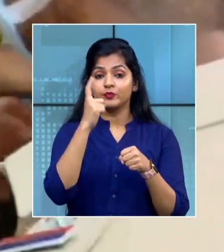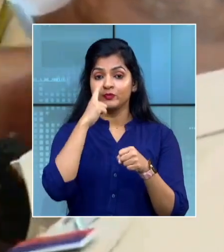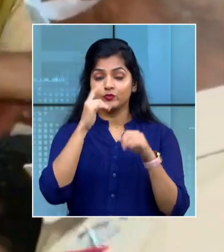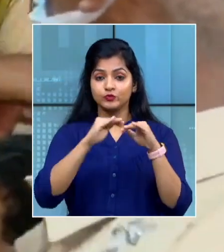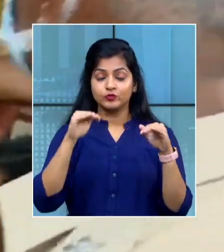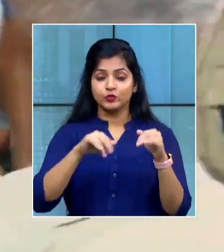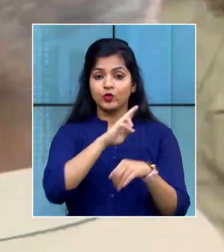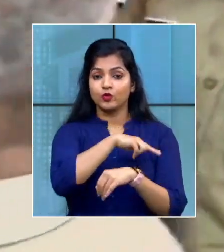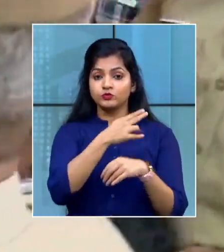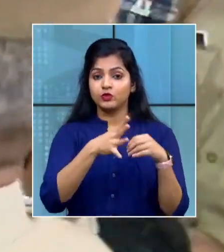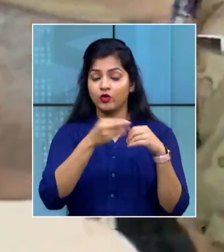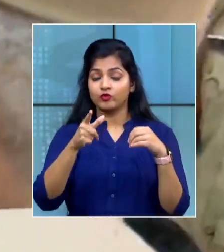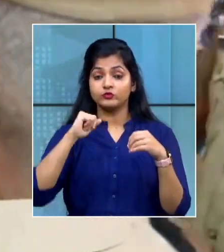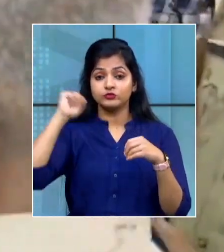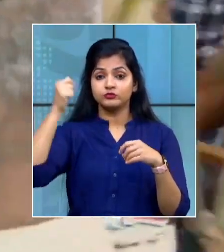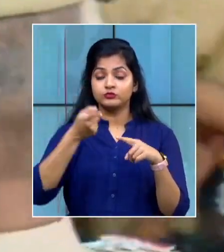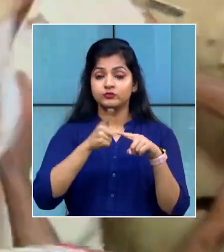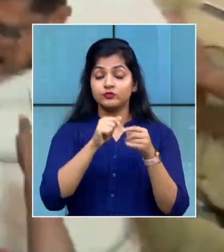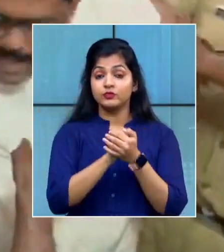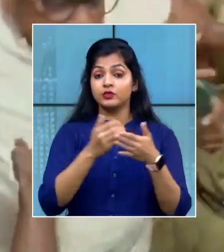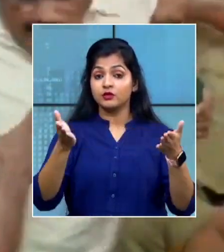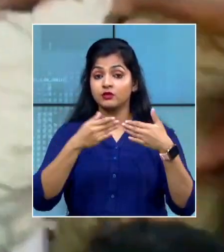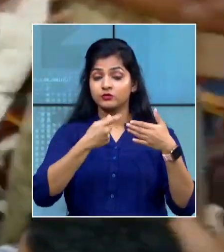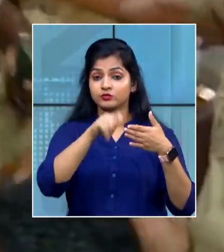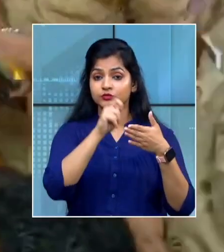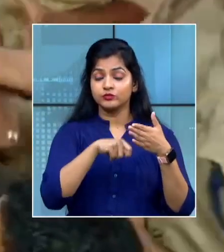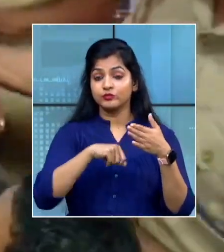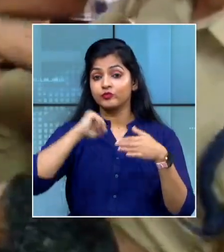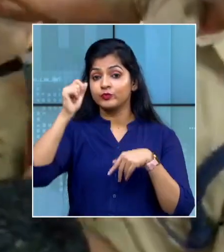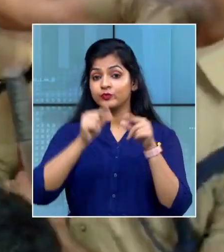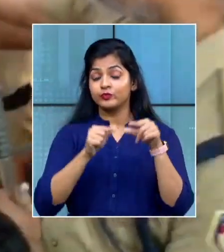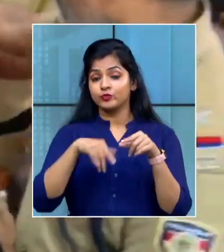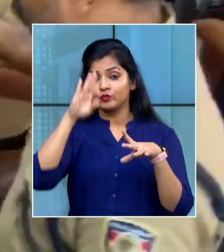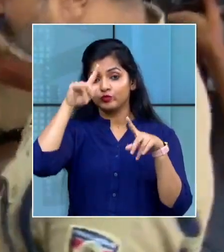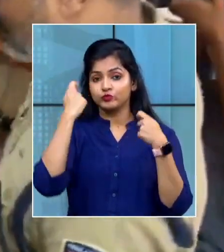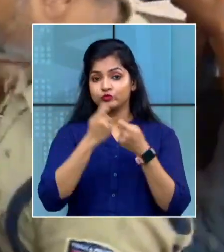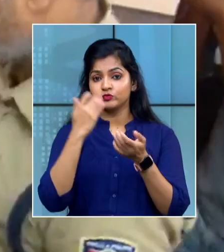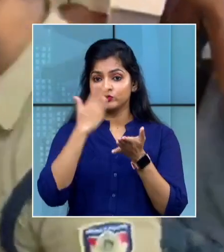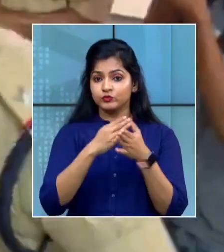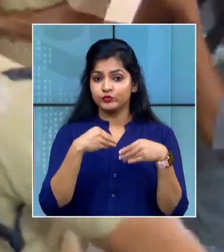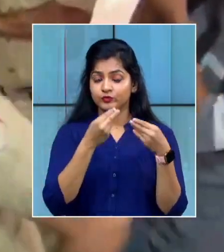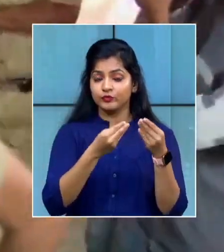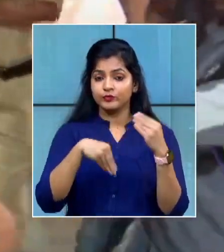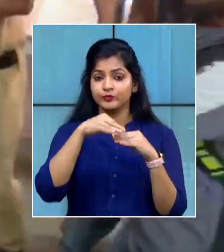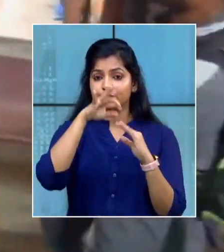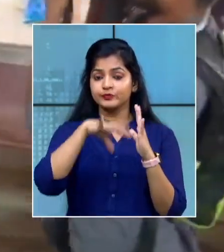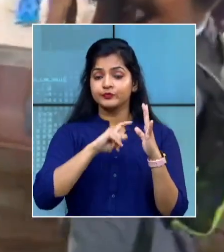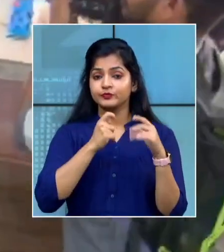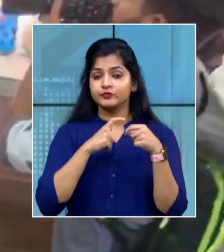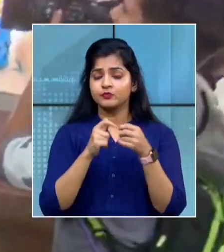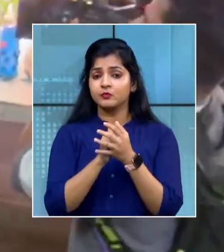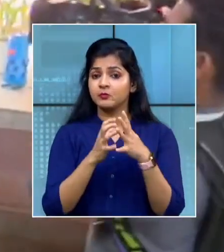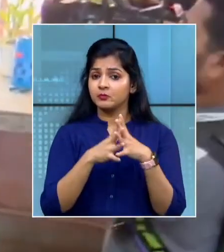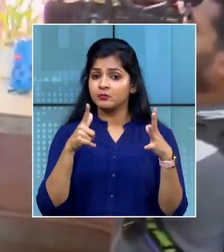പോലീസിൻ്റെ ഇടപെടൽ ഉണ്ടായിട്ടുണ്ട്. ഗേറ്റ് അടച്ചുകൊണ്ട് പ്രതിഷേധക്കാരെ പോലീസ് തടഞ്ഞിട്ടുണ്ട്. മനീഷ് മഹിബാൽ വിവരങ്ങളുമായി ചേരുന്നുണ്ട്. മനീഷ്, വലിയ രീതിയിലുള്ള